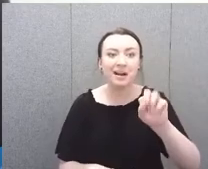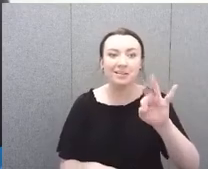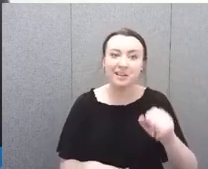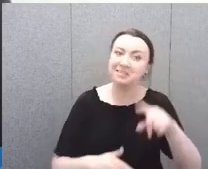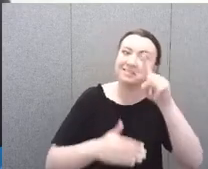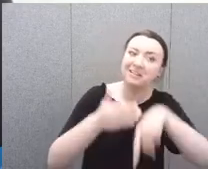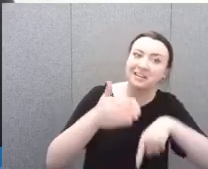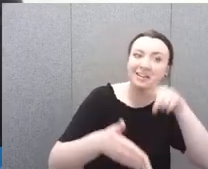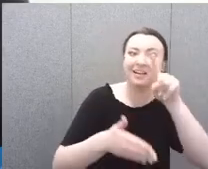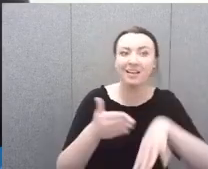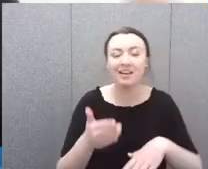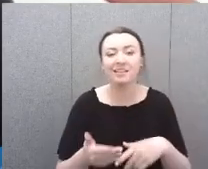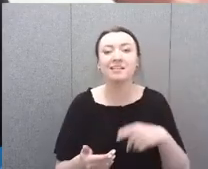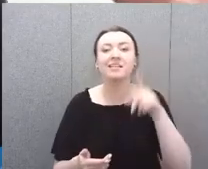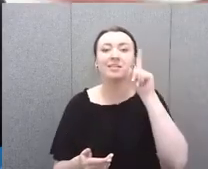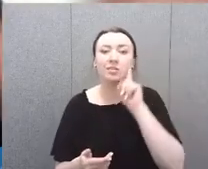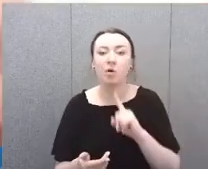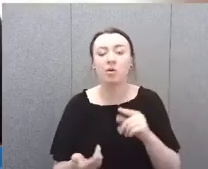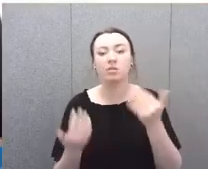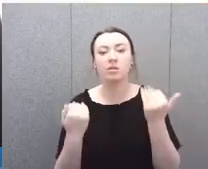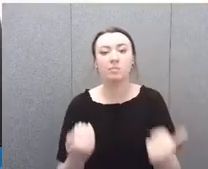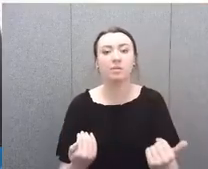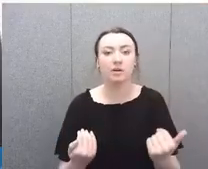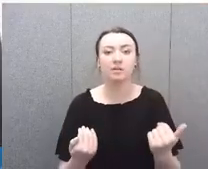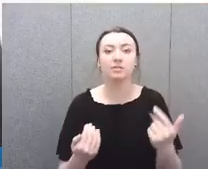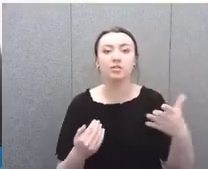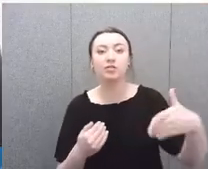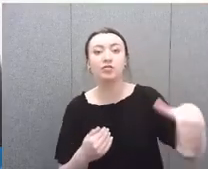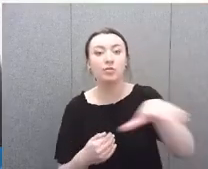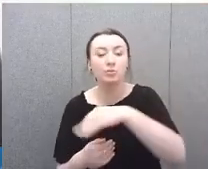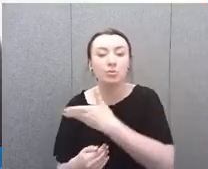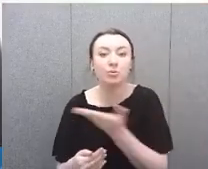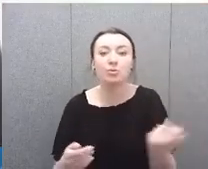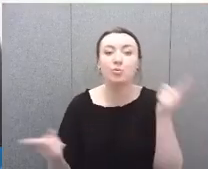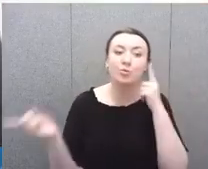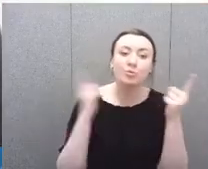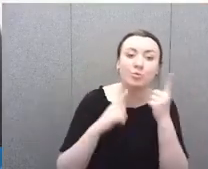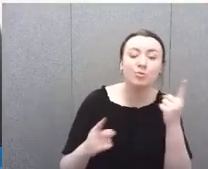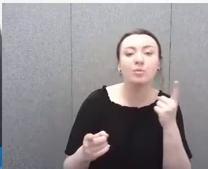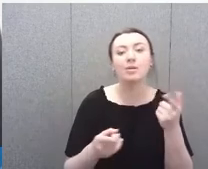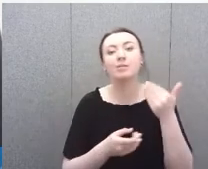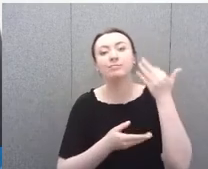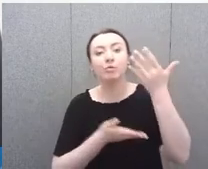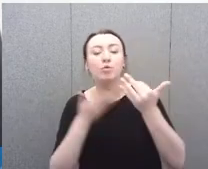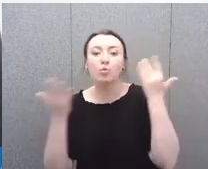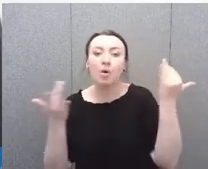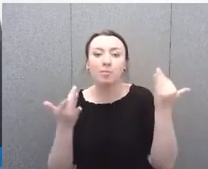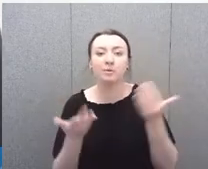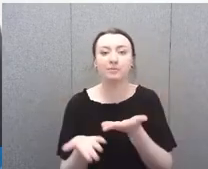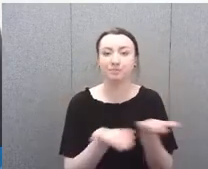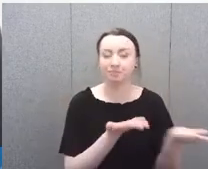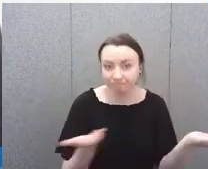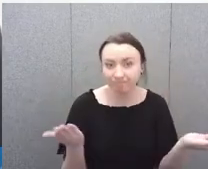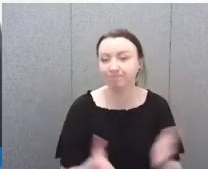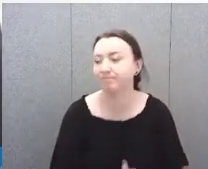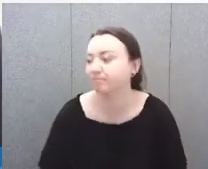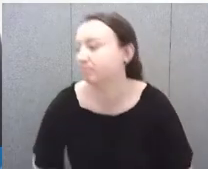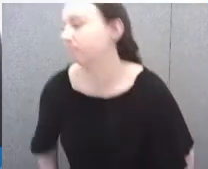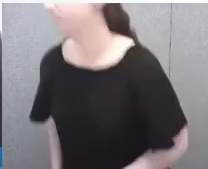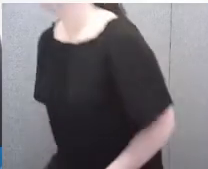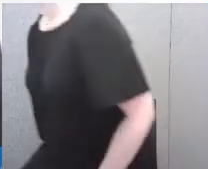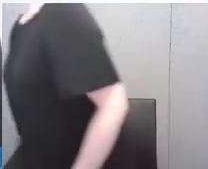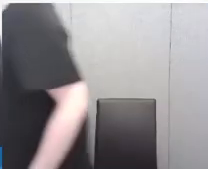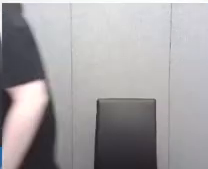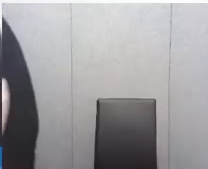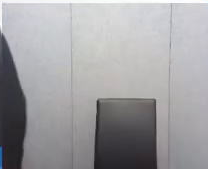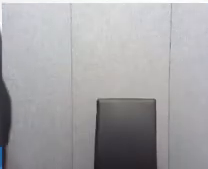не убедила Расы Юкнявичене, но я бы хотела сейчас от всех вас услышать какие-то комментарии вот про эти